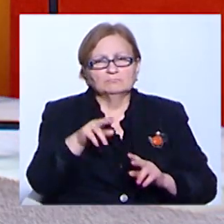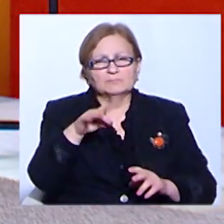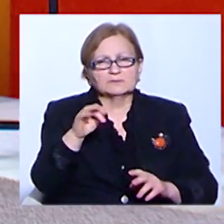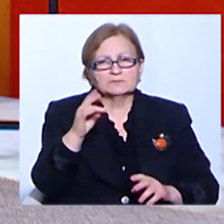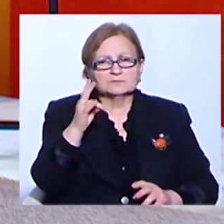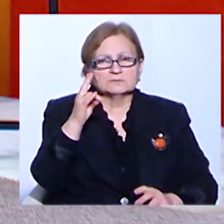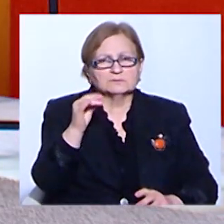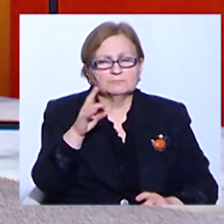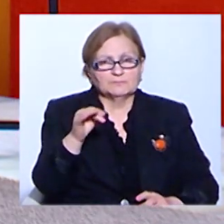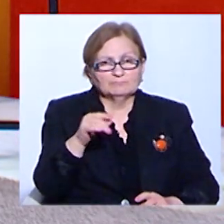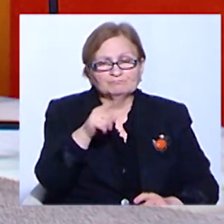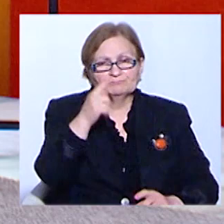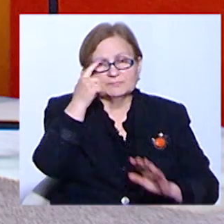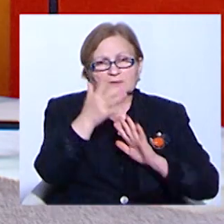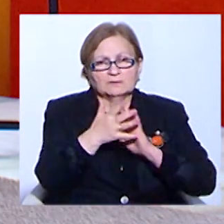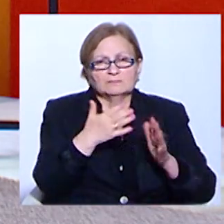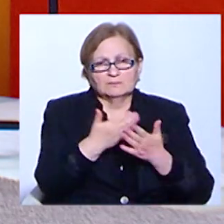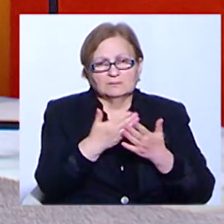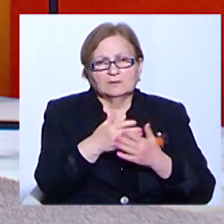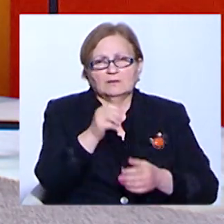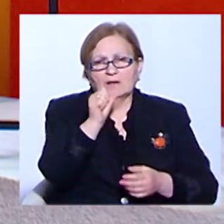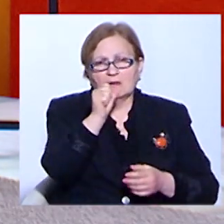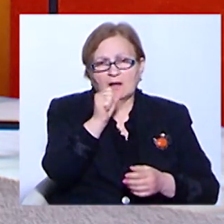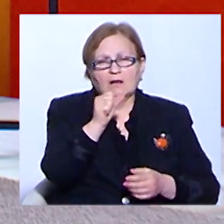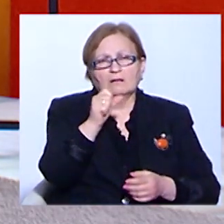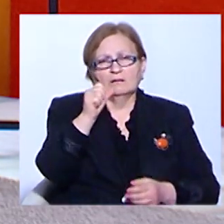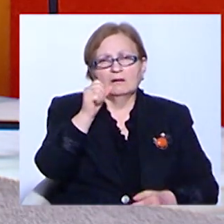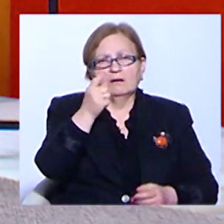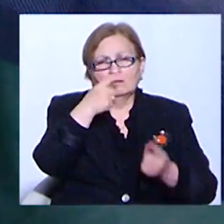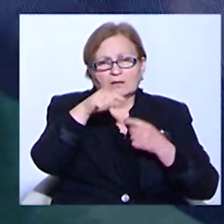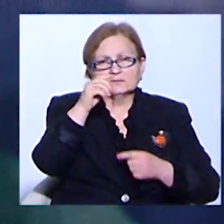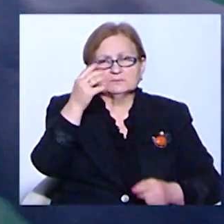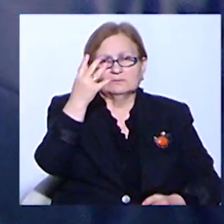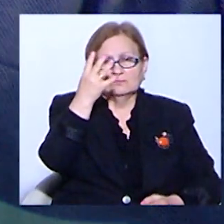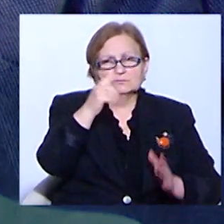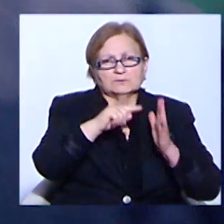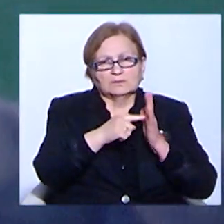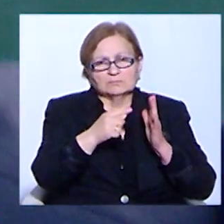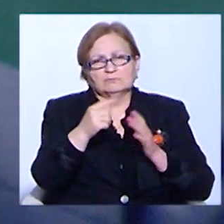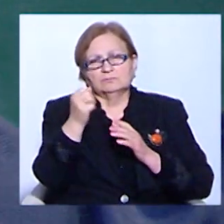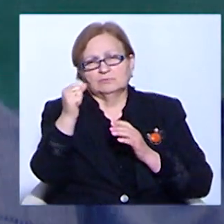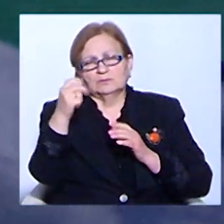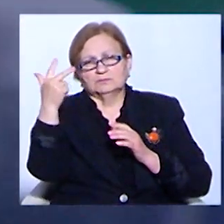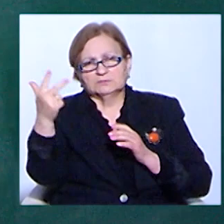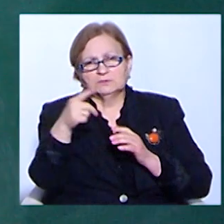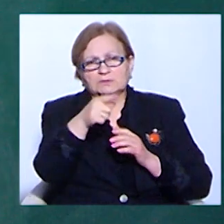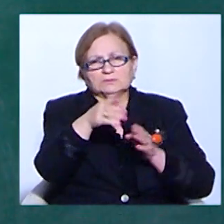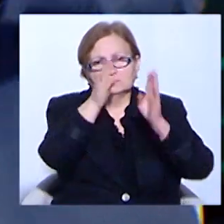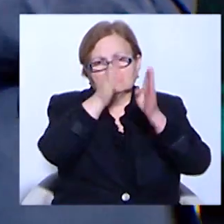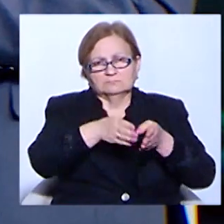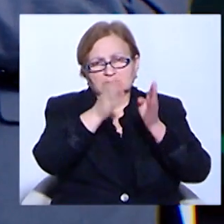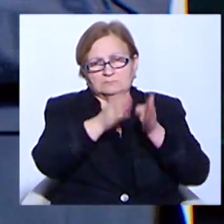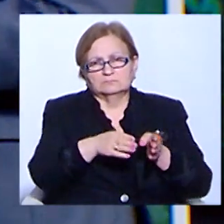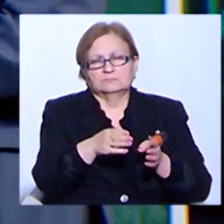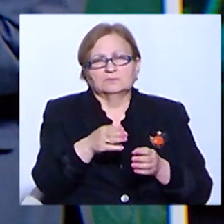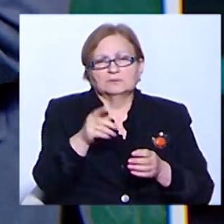ეს მეტაკლებად გასაგებია, ხო, დავუშვათ ა ხარისხად 4 გამრავლებული, ა ხარისხად 3, რადგან ეს არის მწკრივის, რომელიც 400